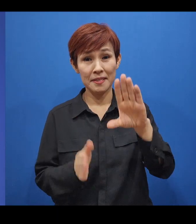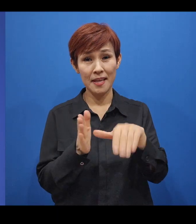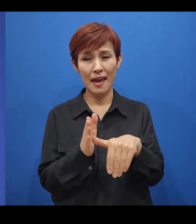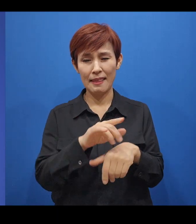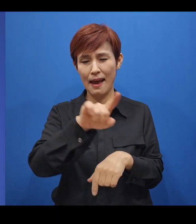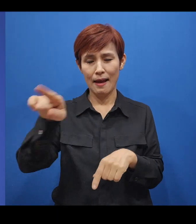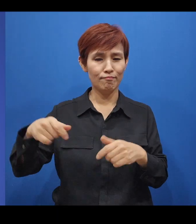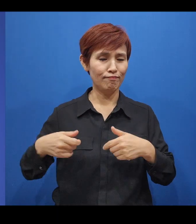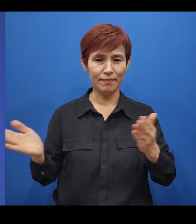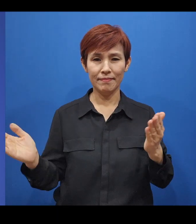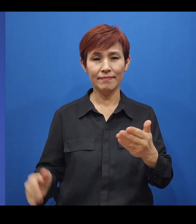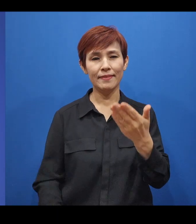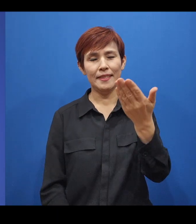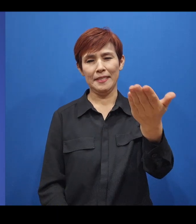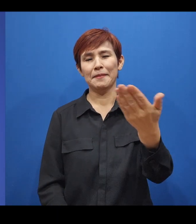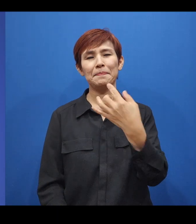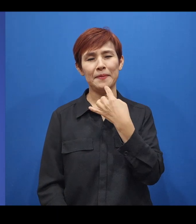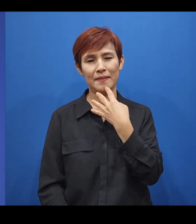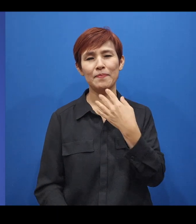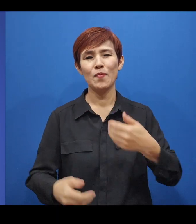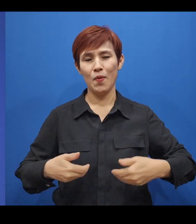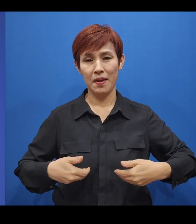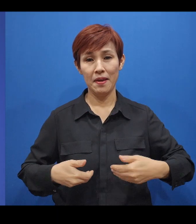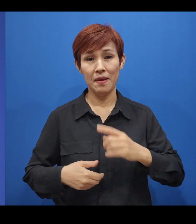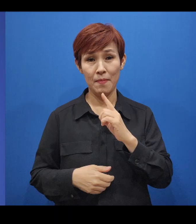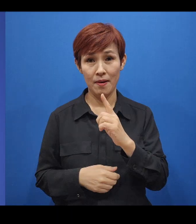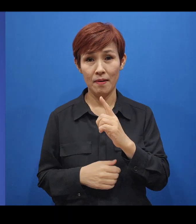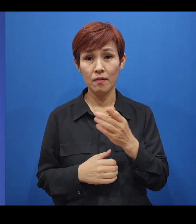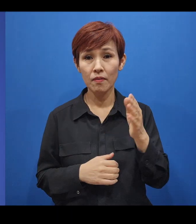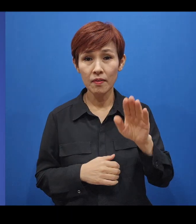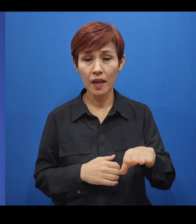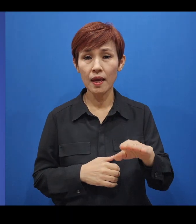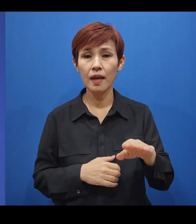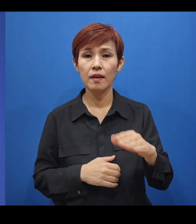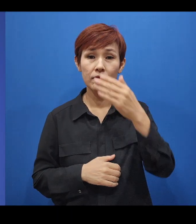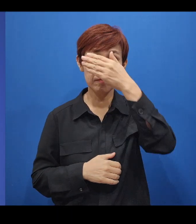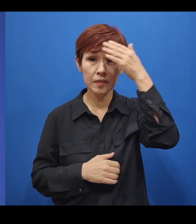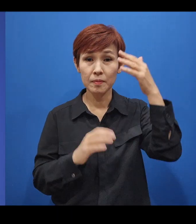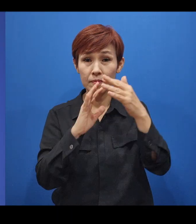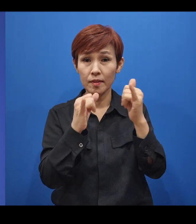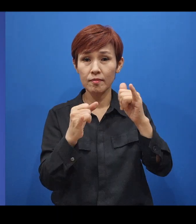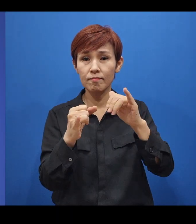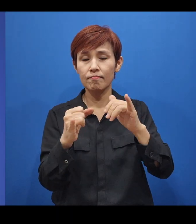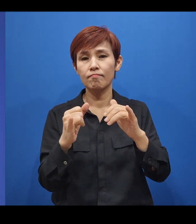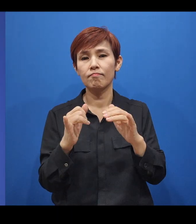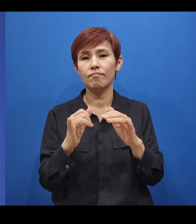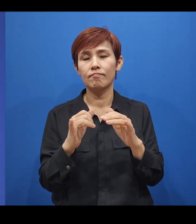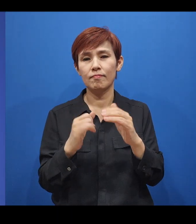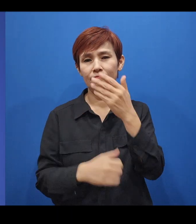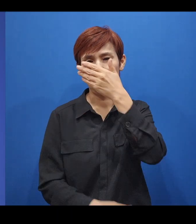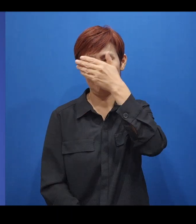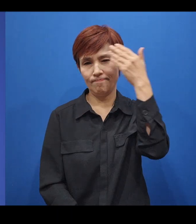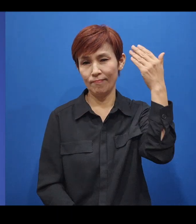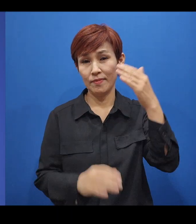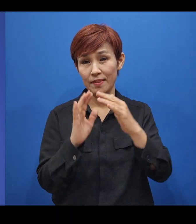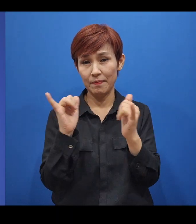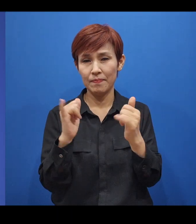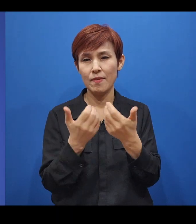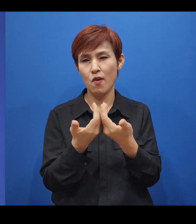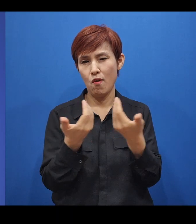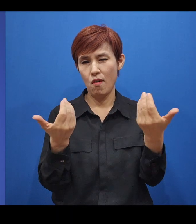이렇게 사랑했는데 많은 젊은이들이 사랑을 다 이루지 못하고 헤어지는 경우들을 많이